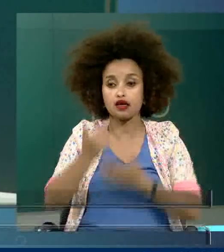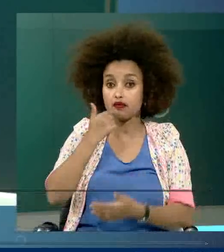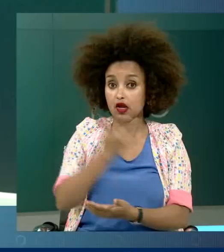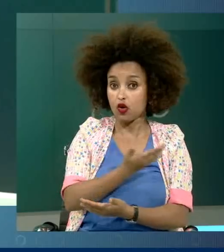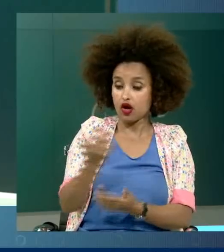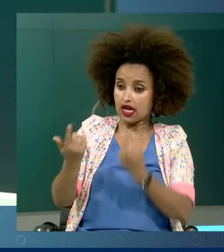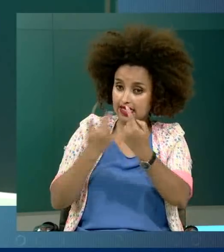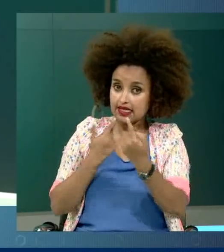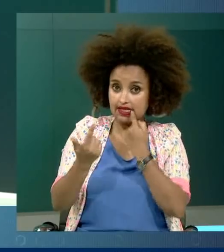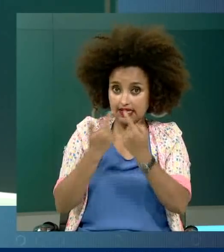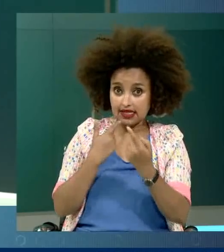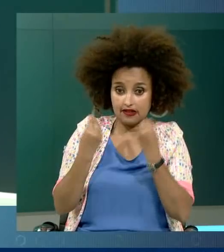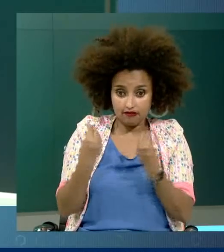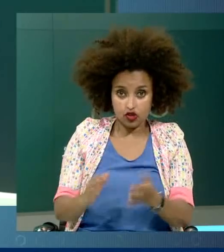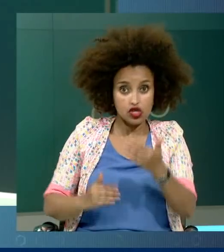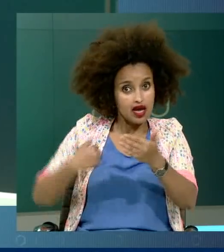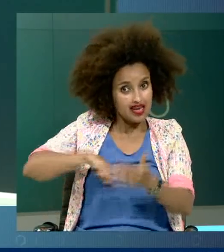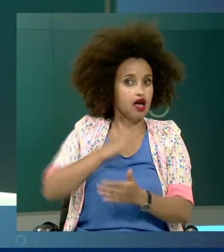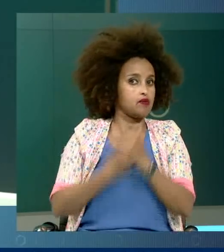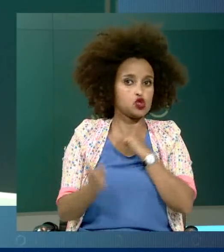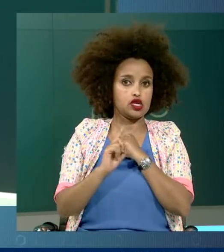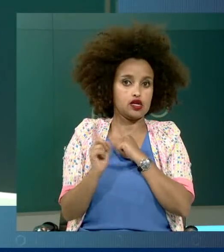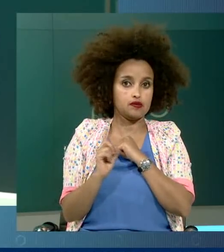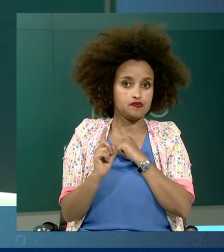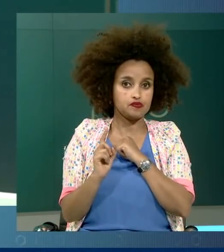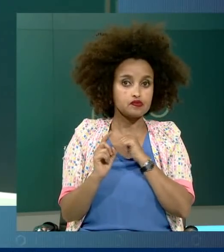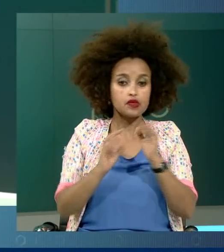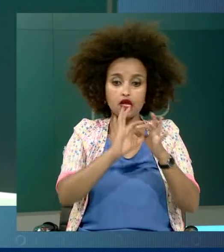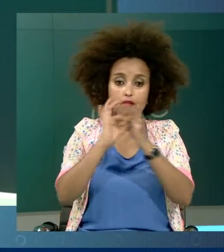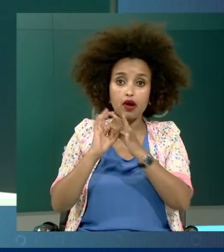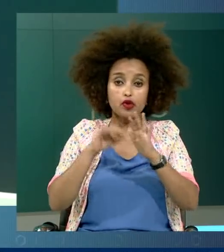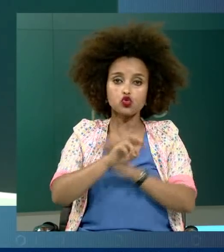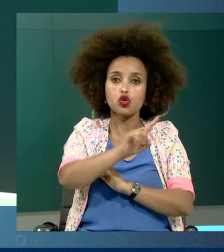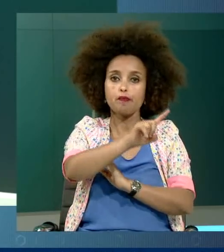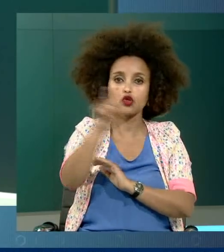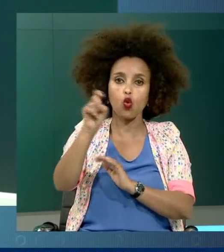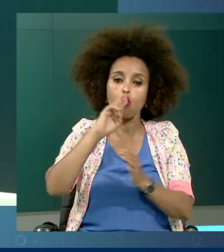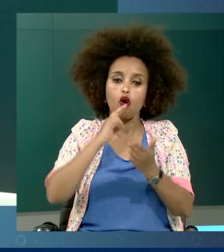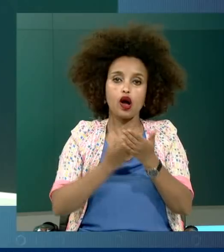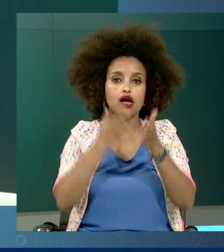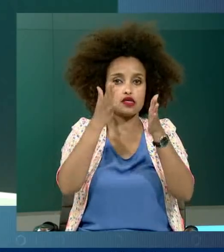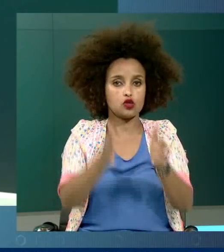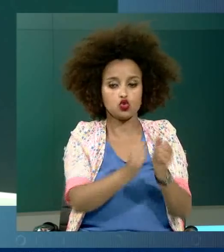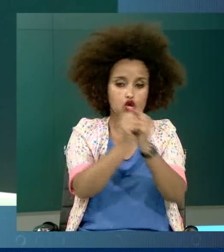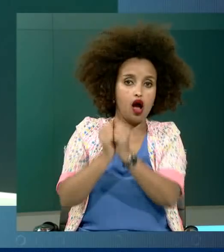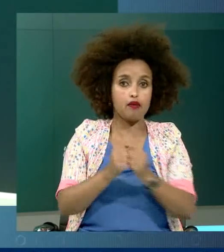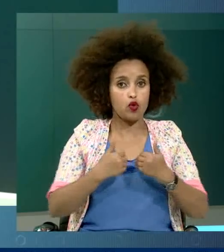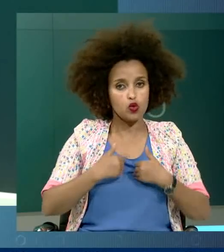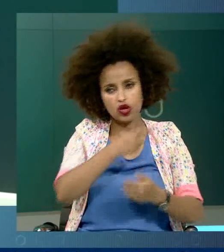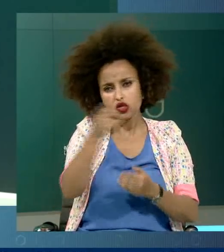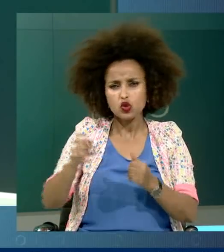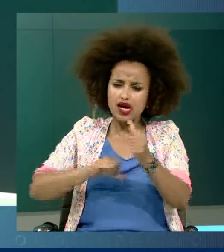ነገር ተነጋገርንና እኛ ብቻ አይደለንም በነገራችን ላይ በህብረት ውስጥ ወደ 100 የሚሆኑ ጋዜጠኞች አብረውን ያሉት ከነሱ ጋር